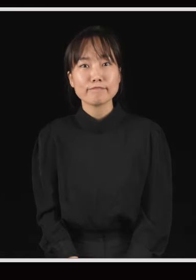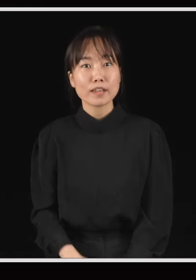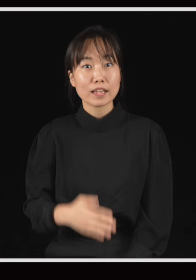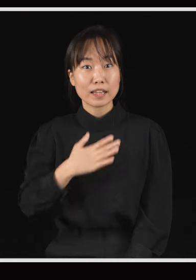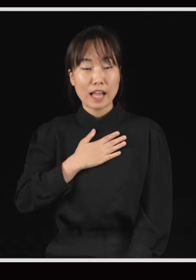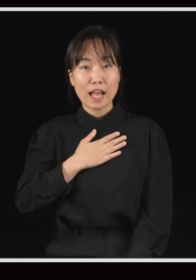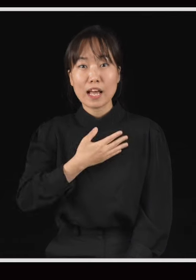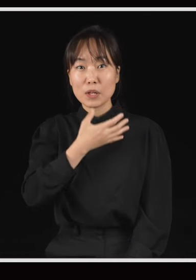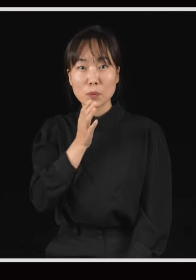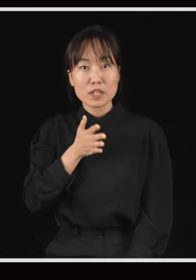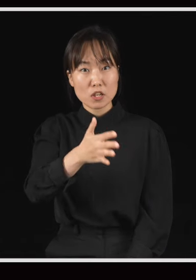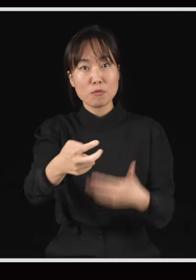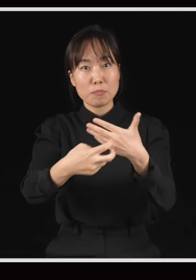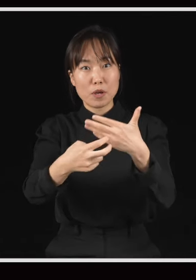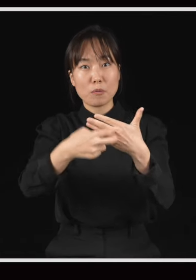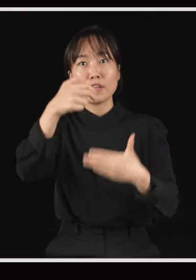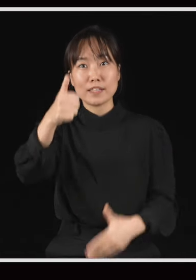저는 노년내과 의사입니다.